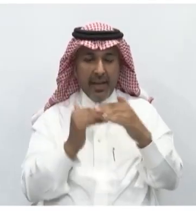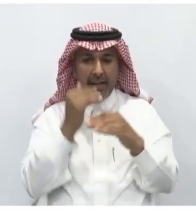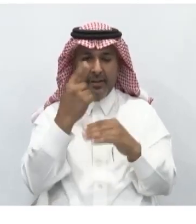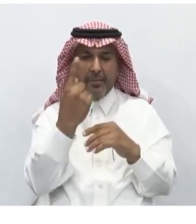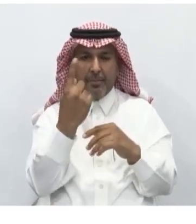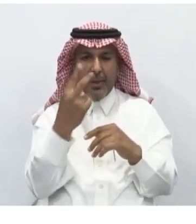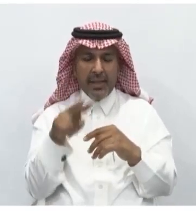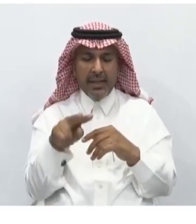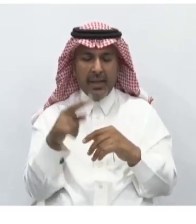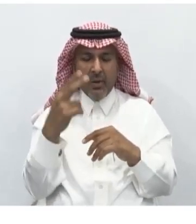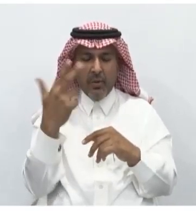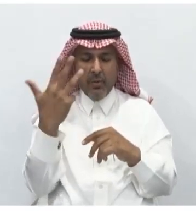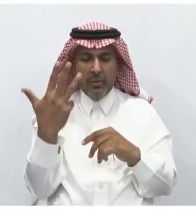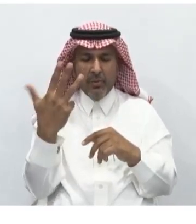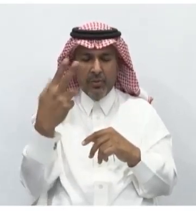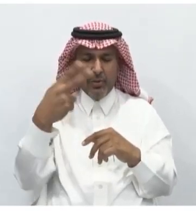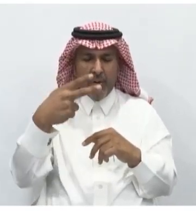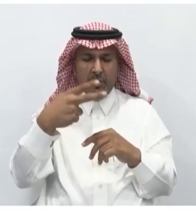129.83